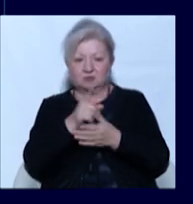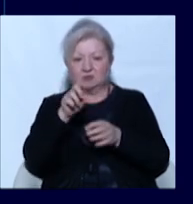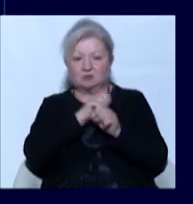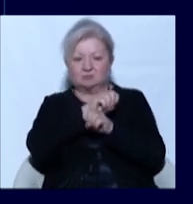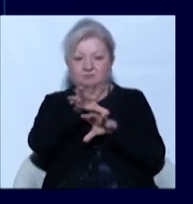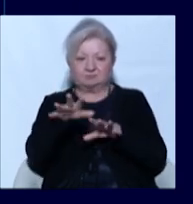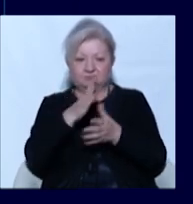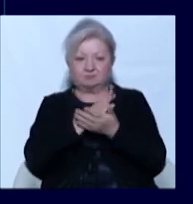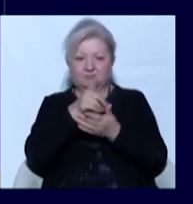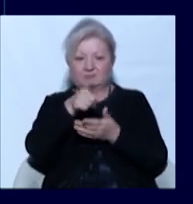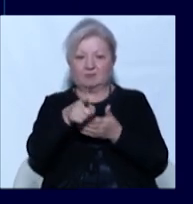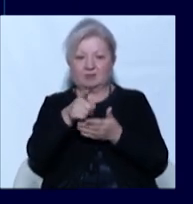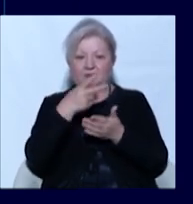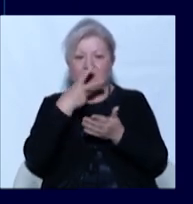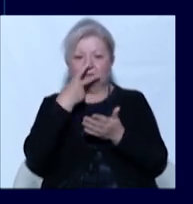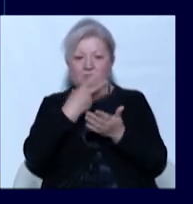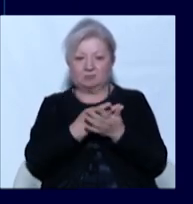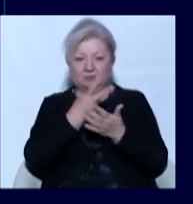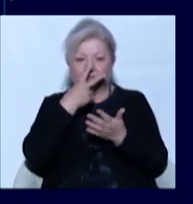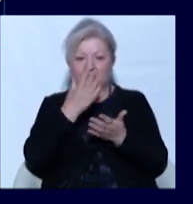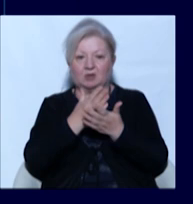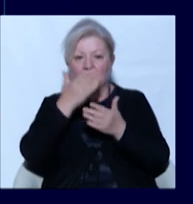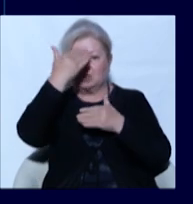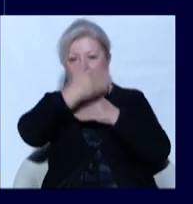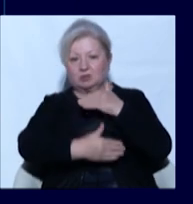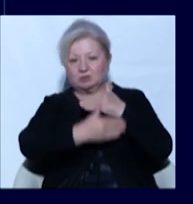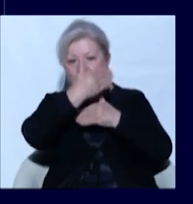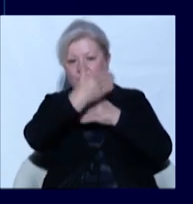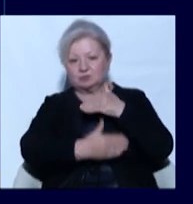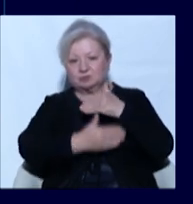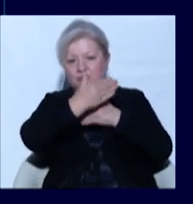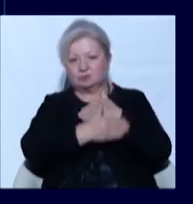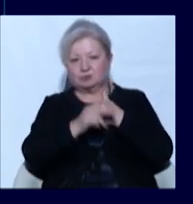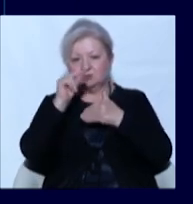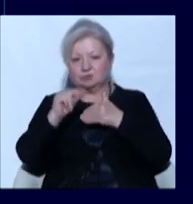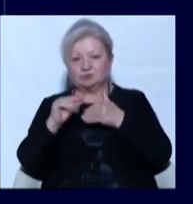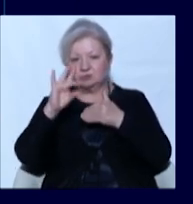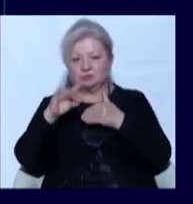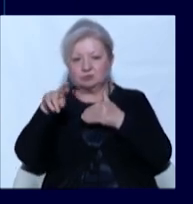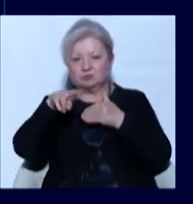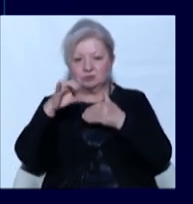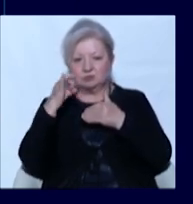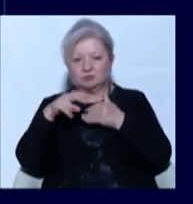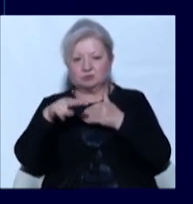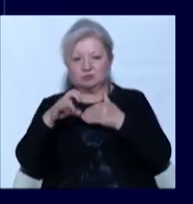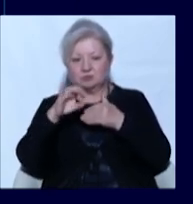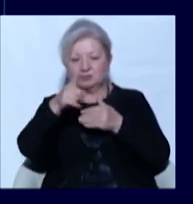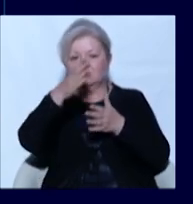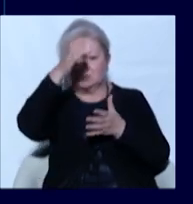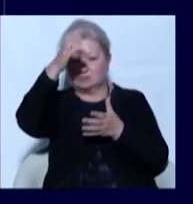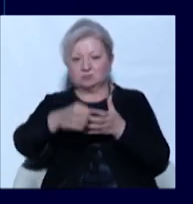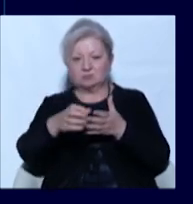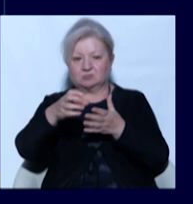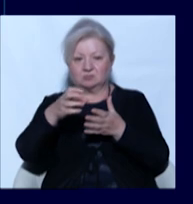ვრცელდება, ამის მამტკიცებელი არის ჭრილი. მოათავსოთ რაიმე საგანი და ავანთოთ